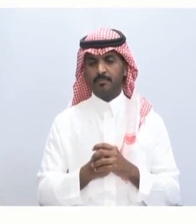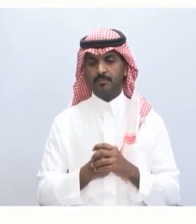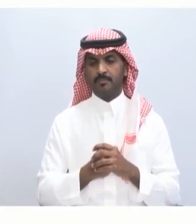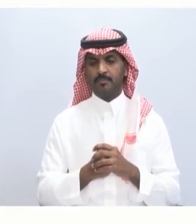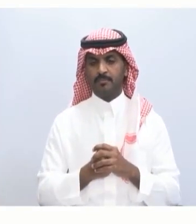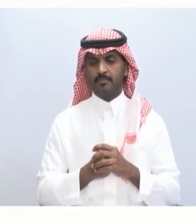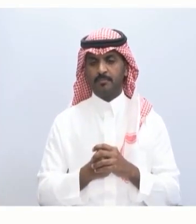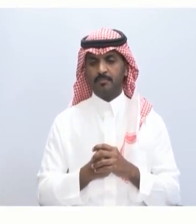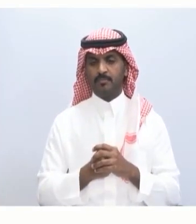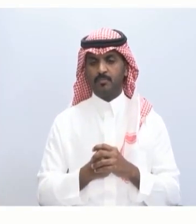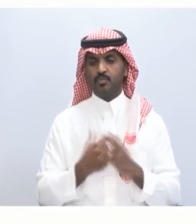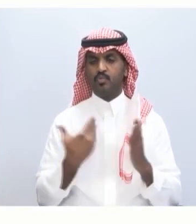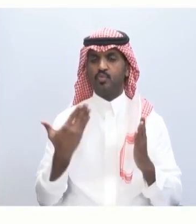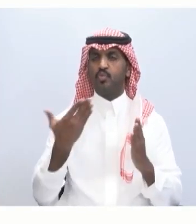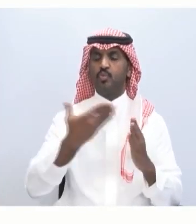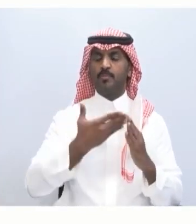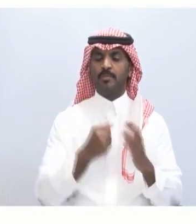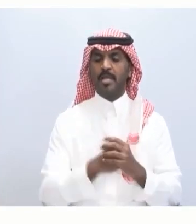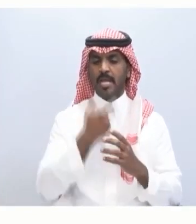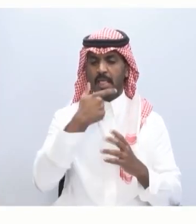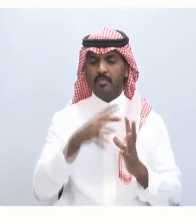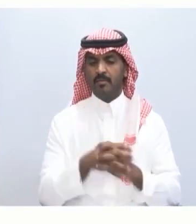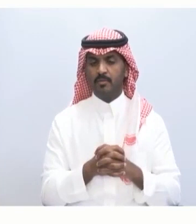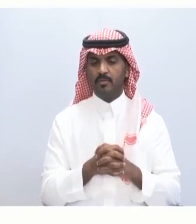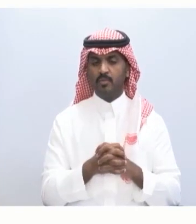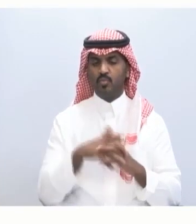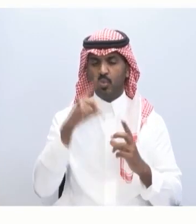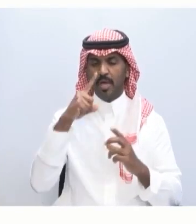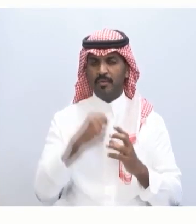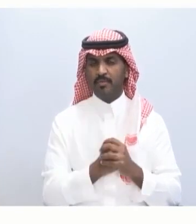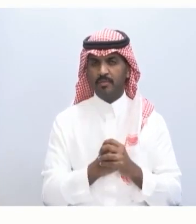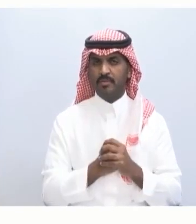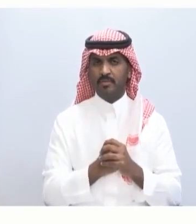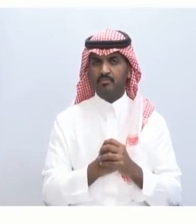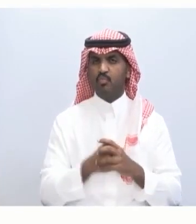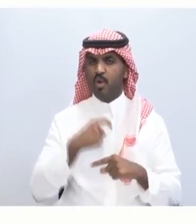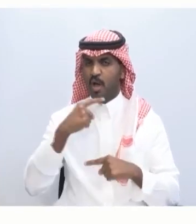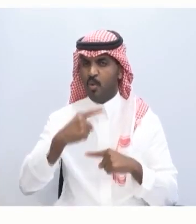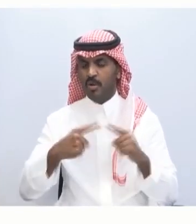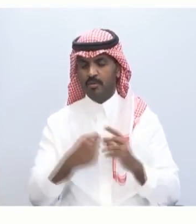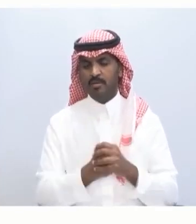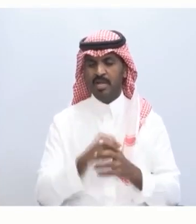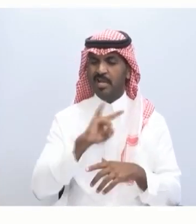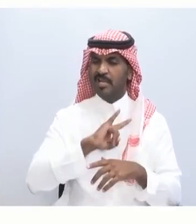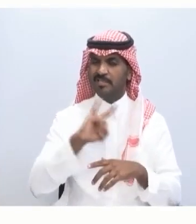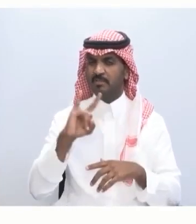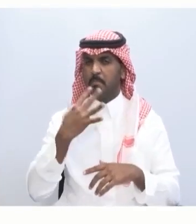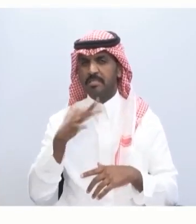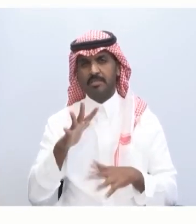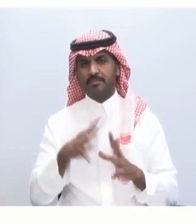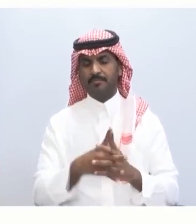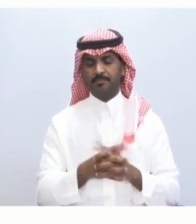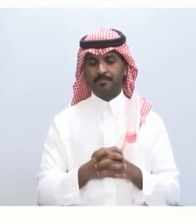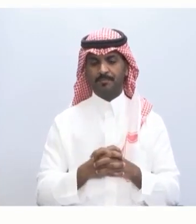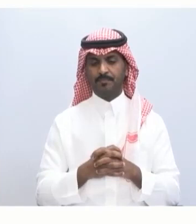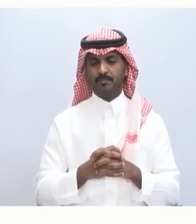الكويت ووصوله الى الرياض نلاحظ المحاولات ليست بالامر